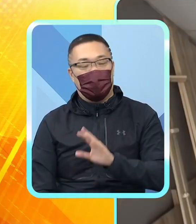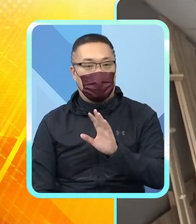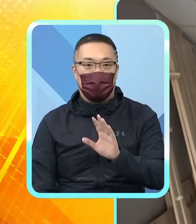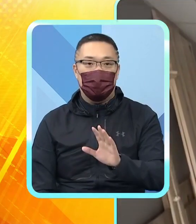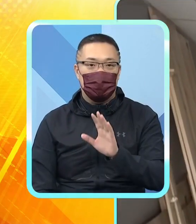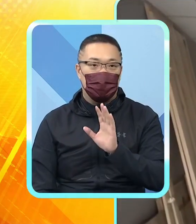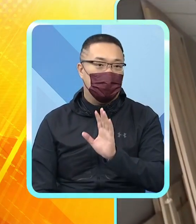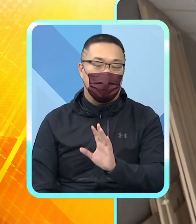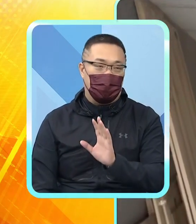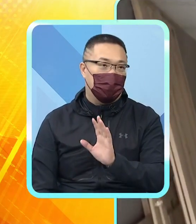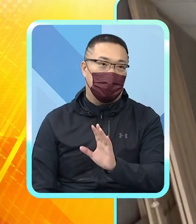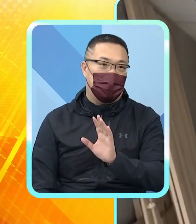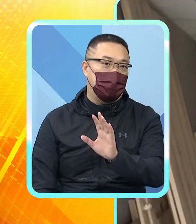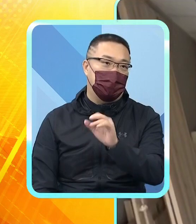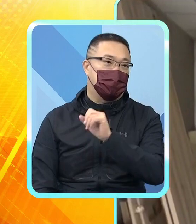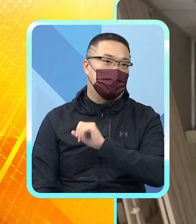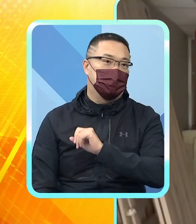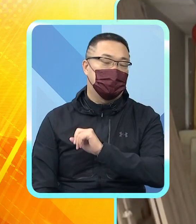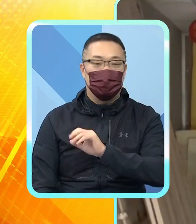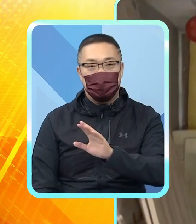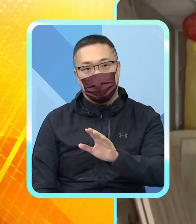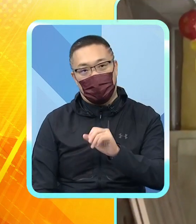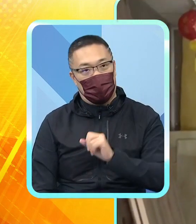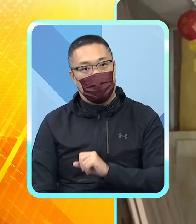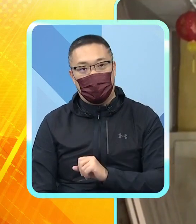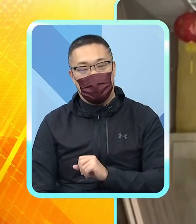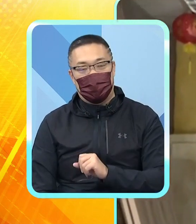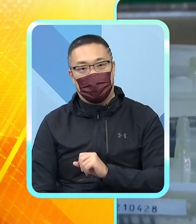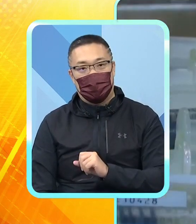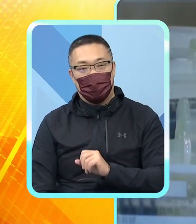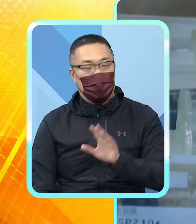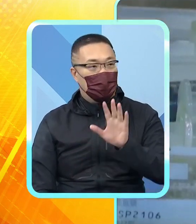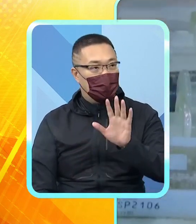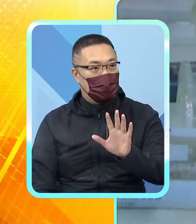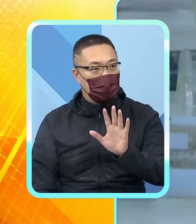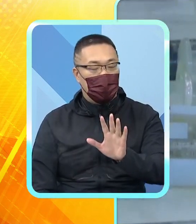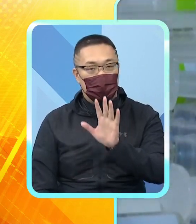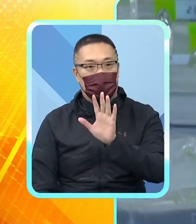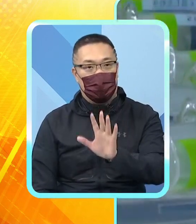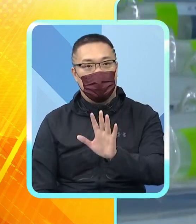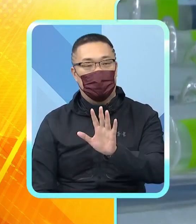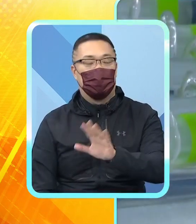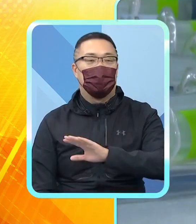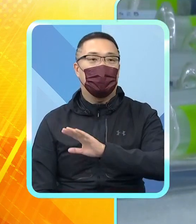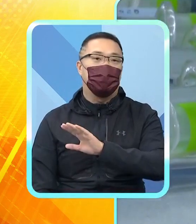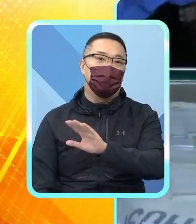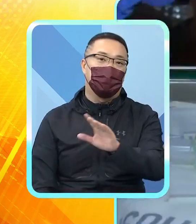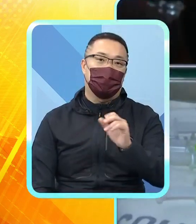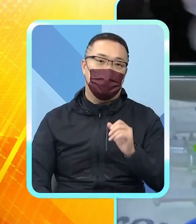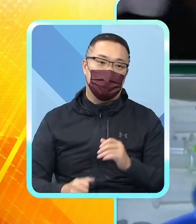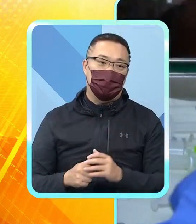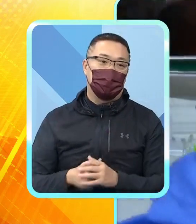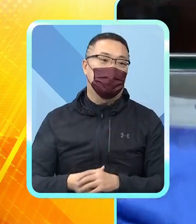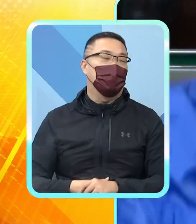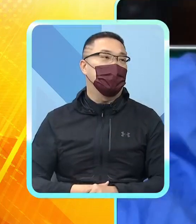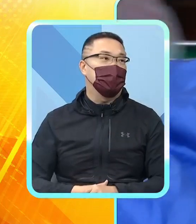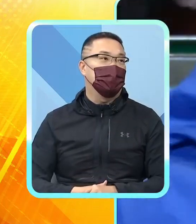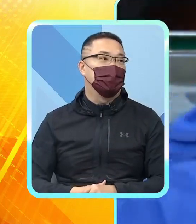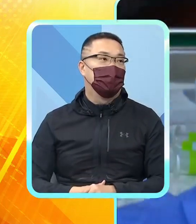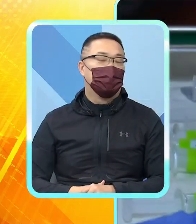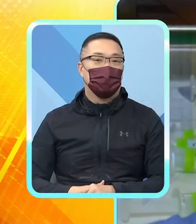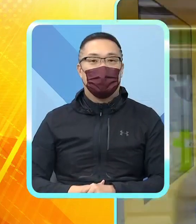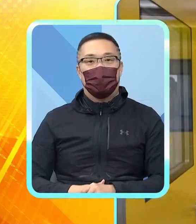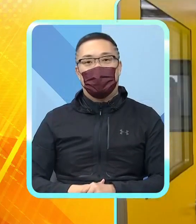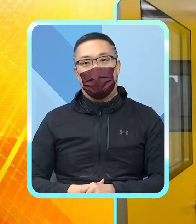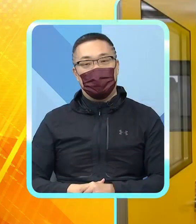汉，来了一些拐瓜裂枣。什么叫拐瓜裂枣？5月2号，卫福部开了这场会议。 牛鬼蛇